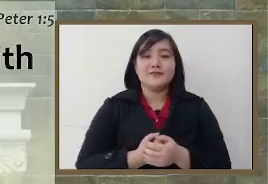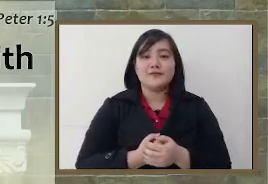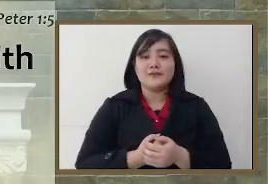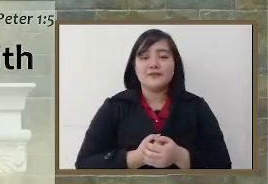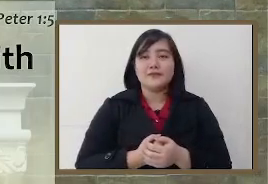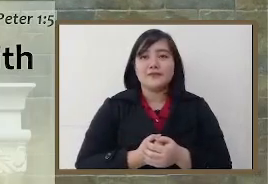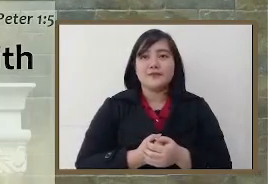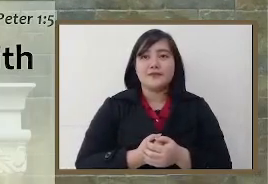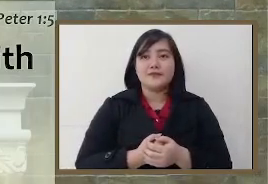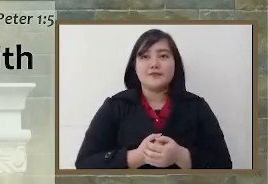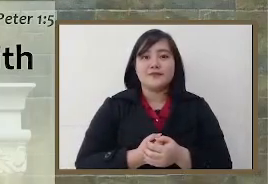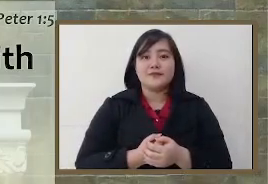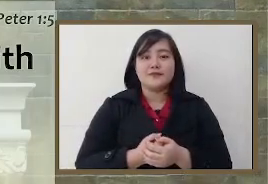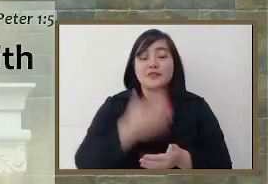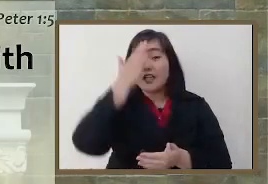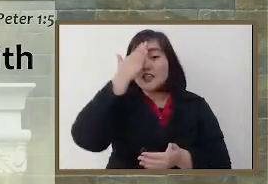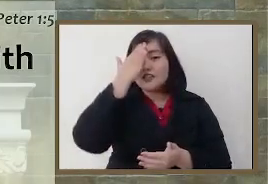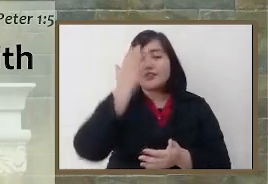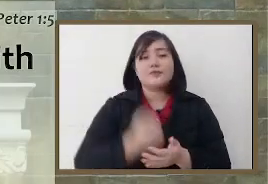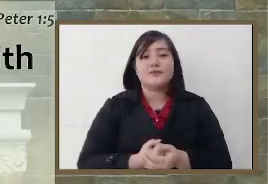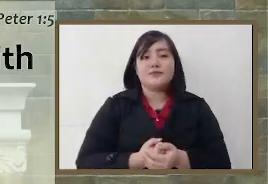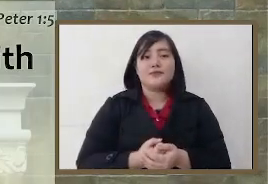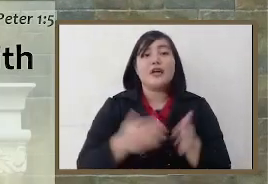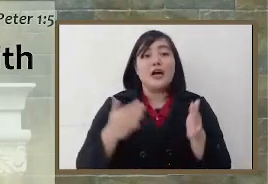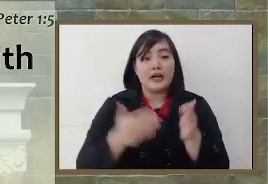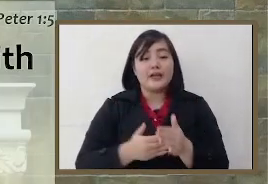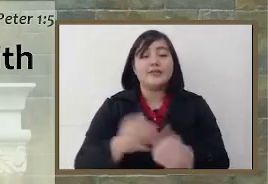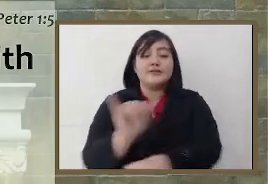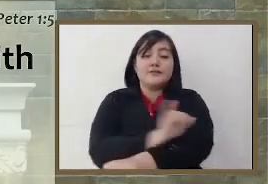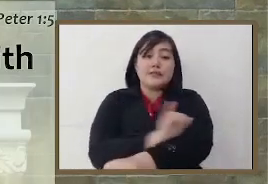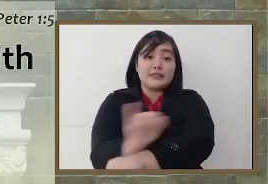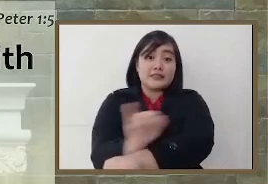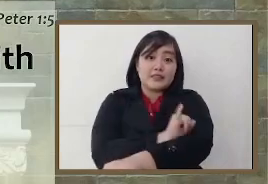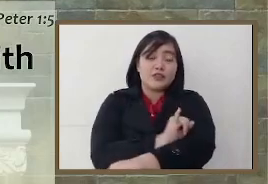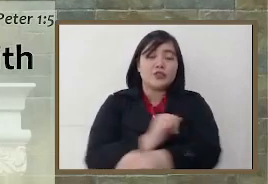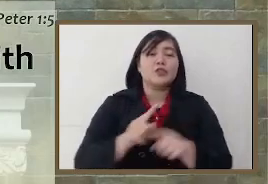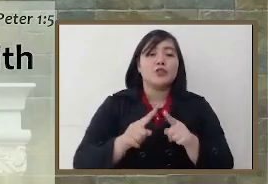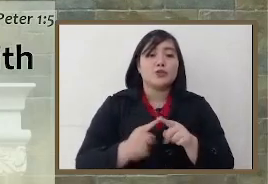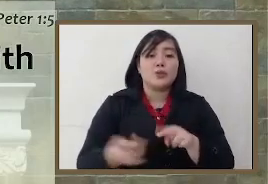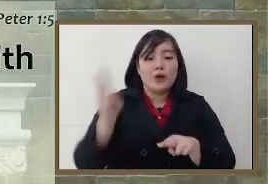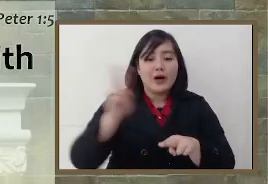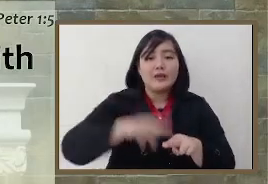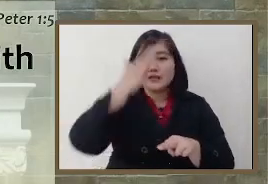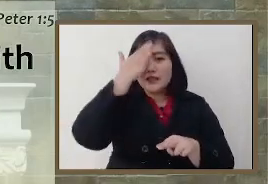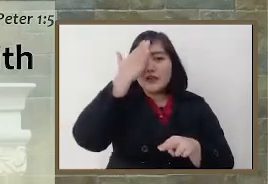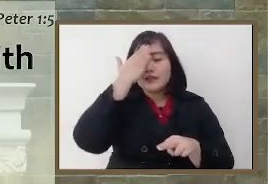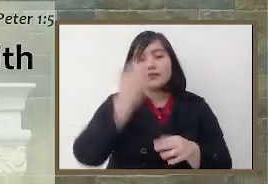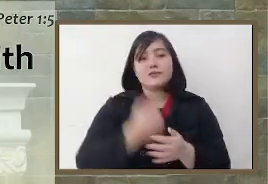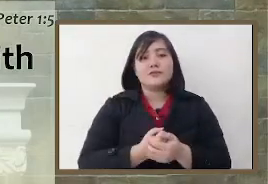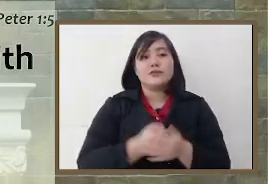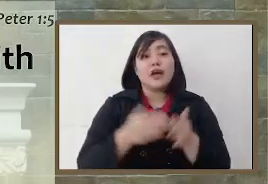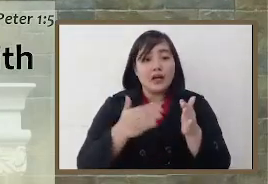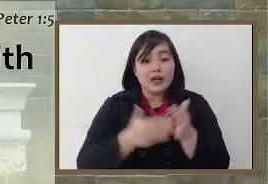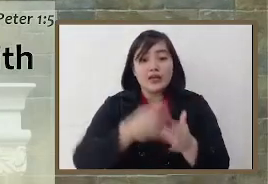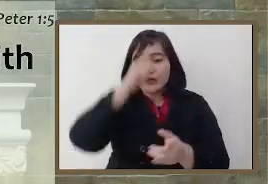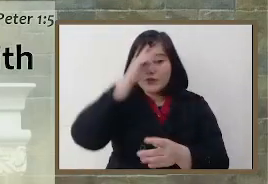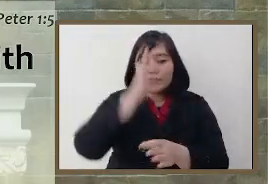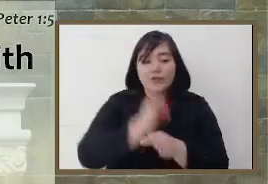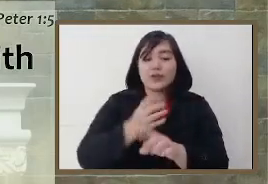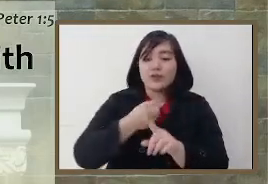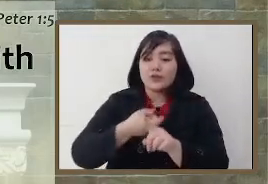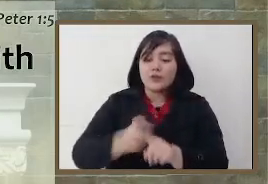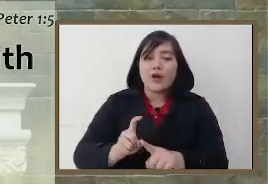ano, ng kaalaman sa ating pananampalataya. You see, ang pananampalataya ay nakuha natin sa pakikinig